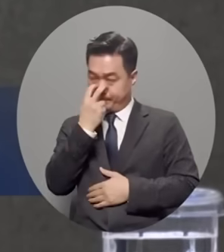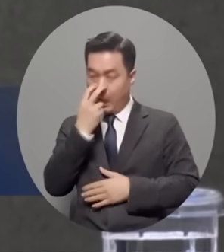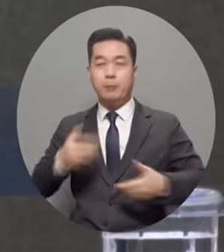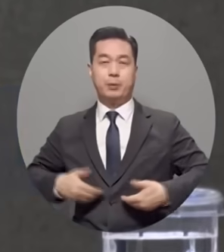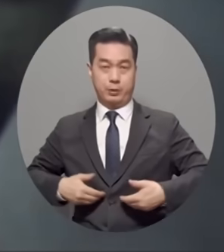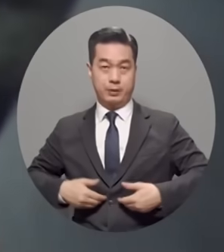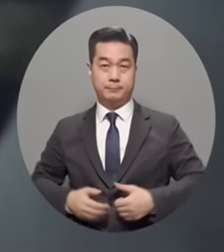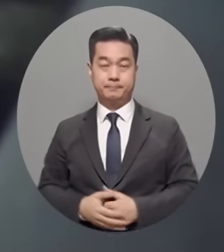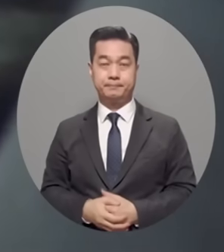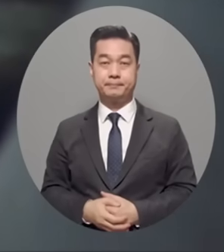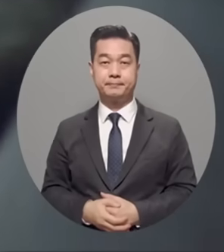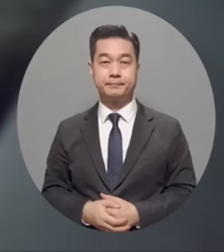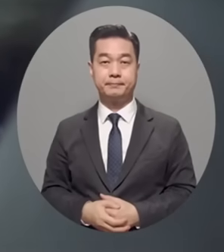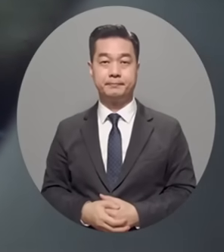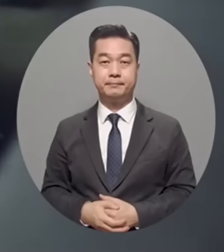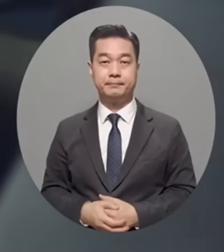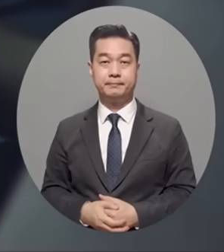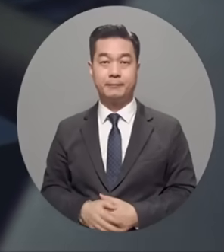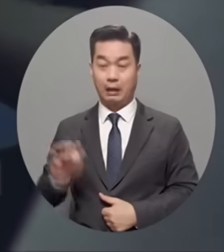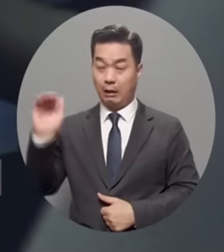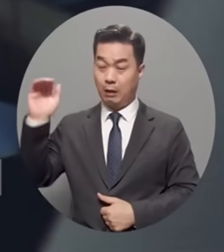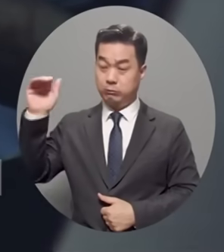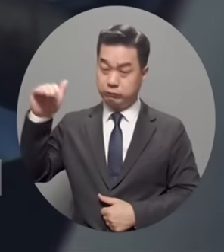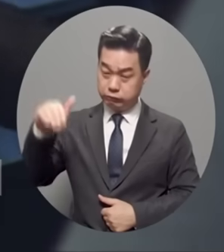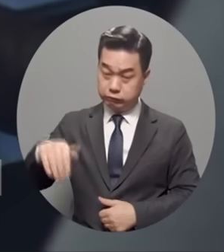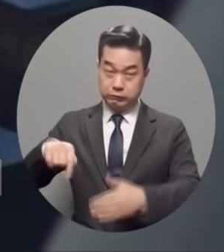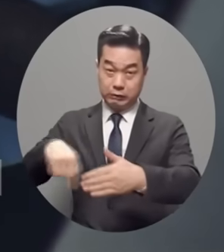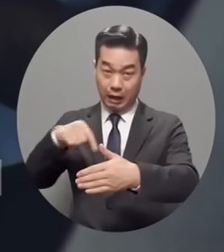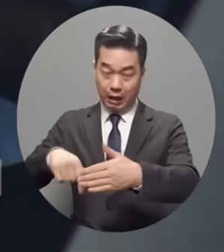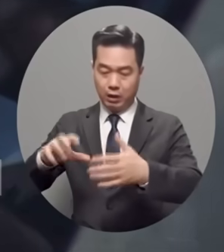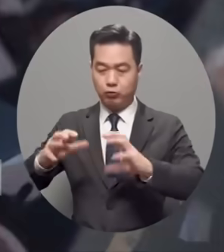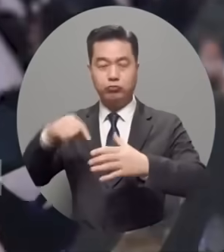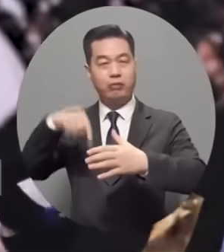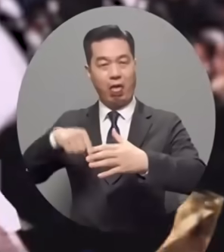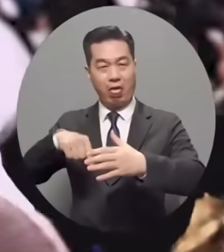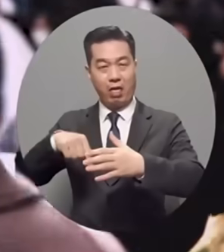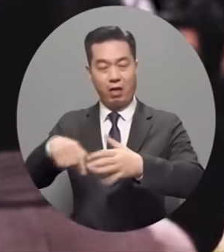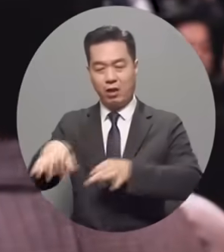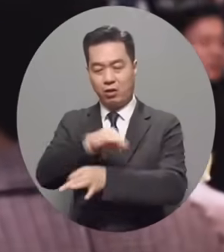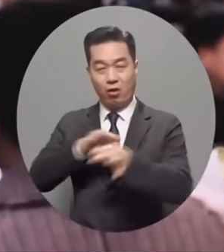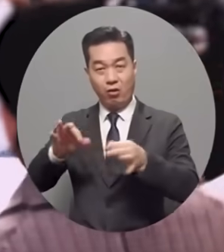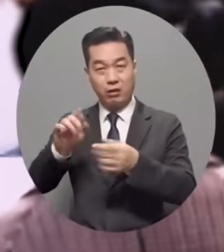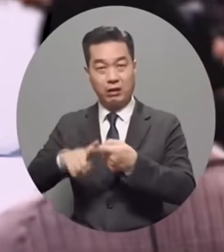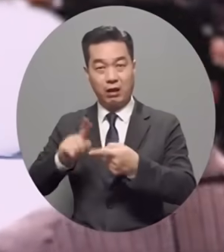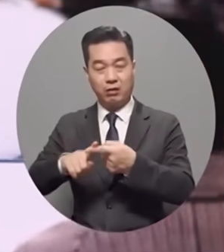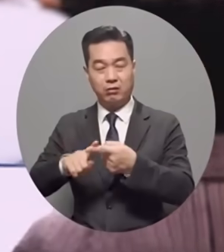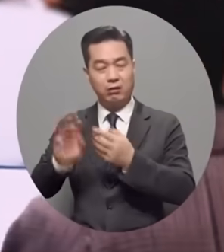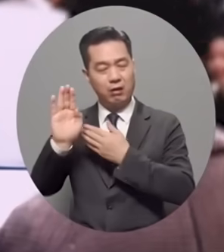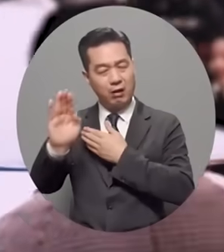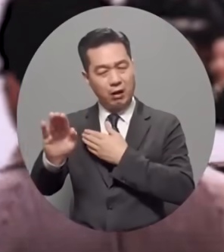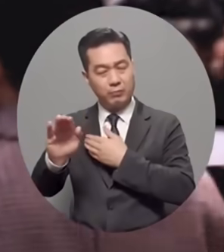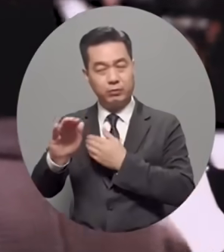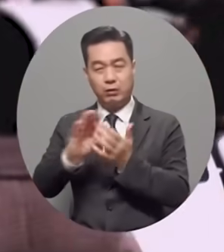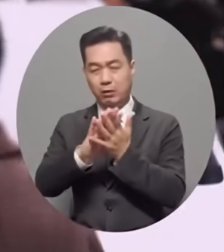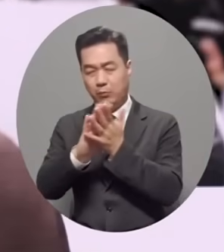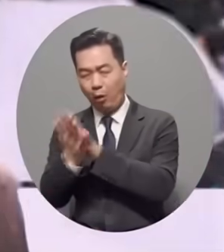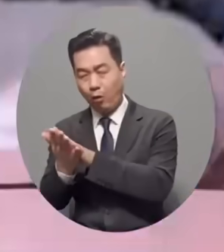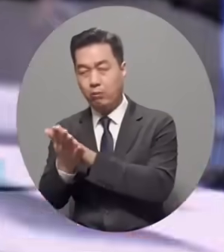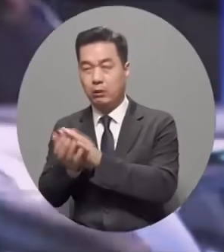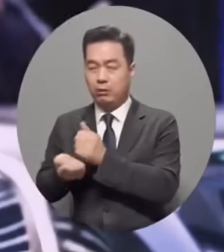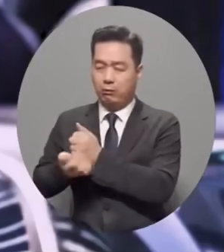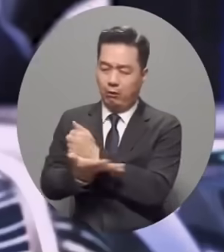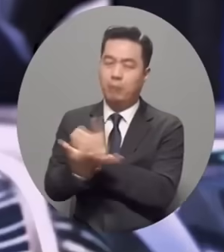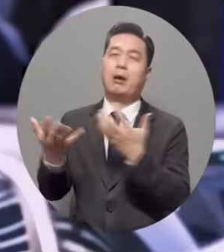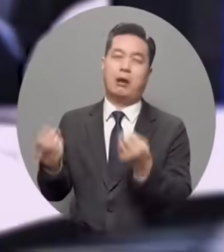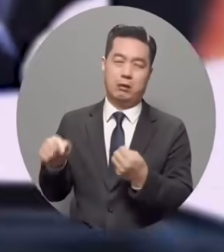판단됩니다. 부진의 늪에 빠진 내수가 올해 경기 회복의 최대 변수가 될 것으로 보입니다.